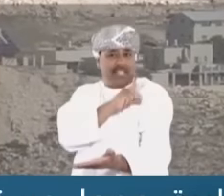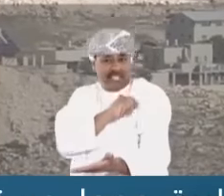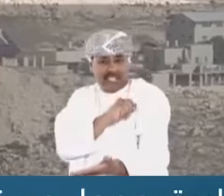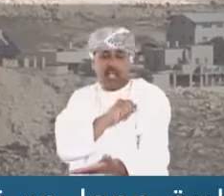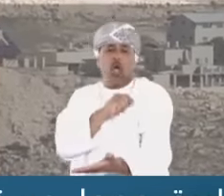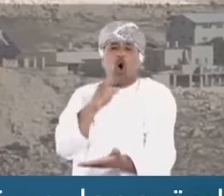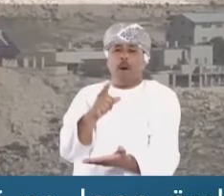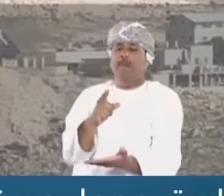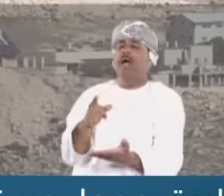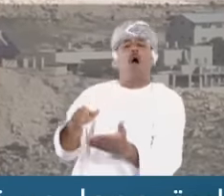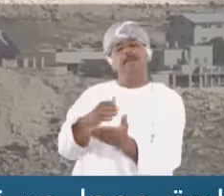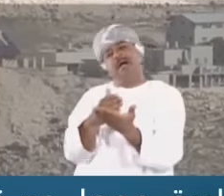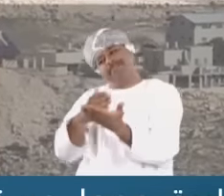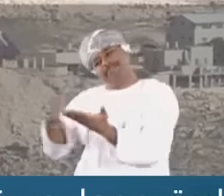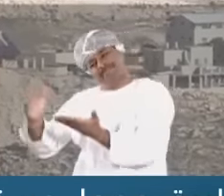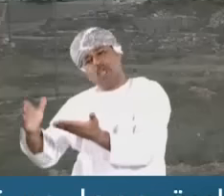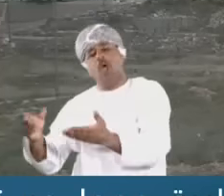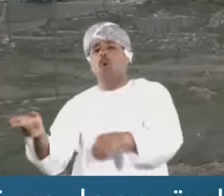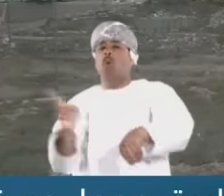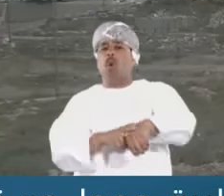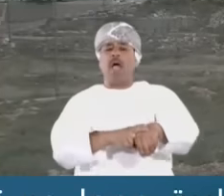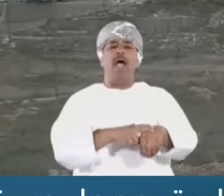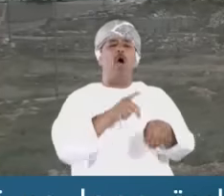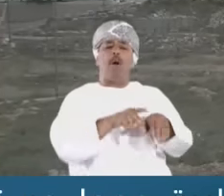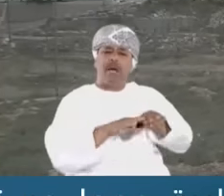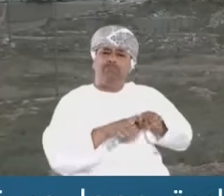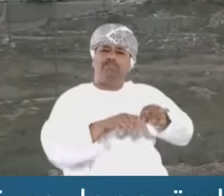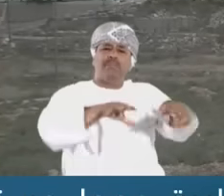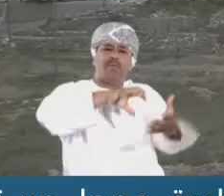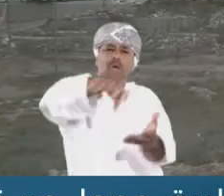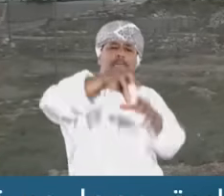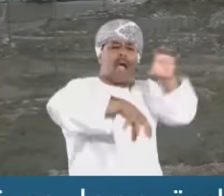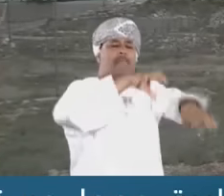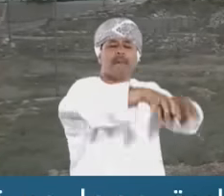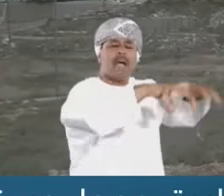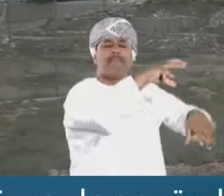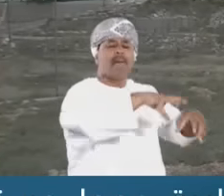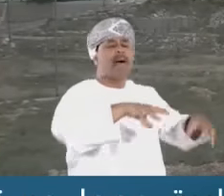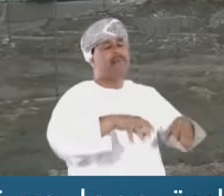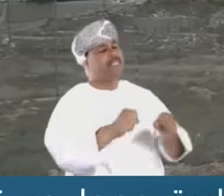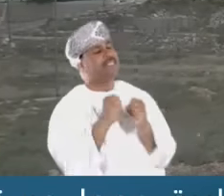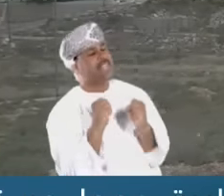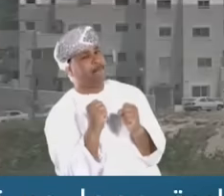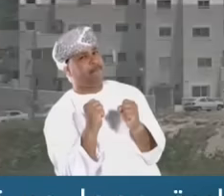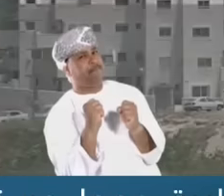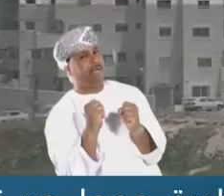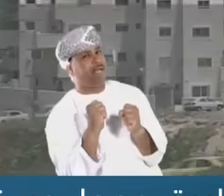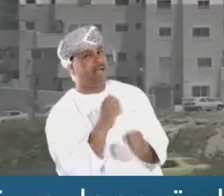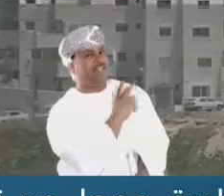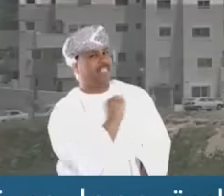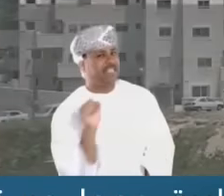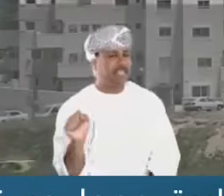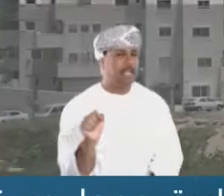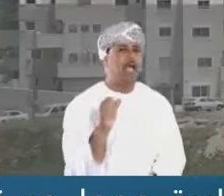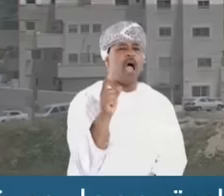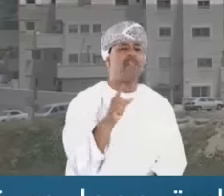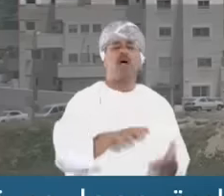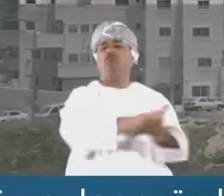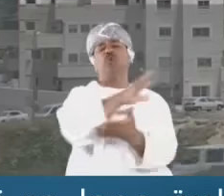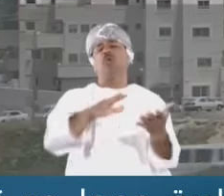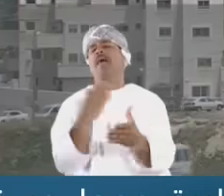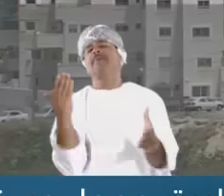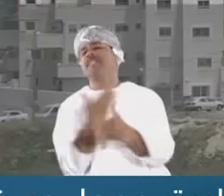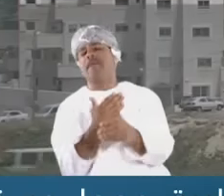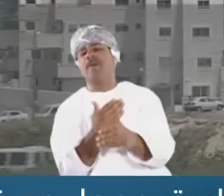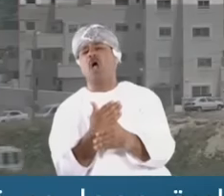إلى جيوب معزولة، ما يجعل التوسع في المجتمعات الفلسطينية أمرا صعبا. وتأتي هذه القضية على